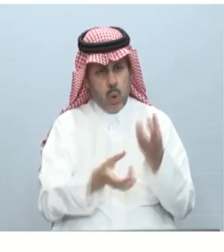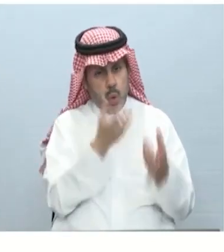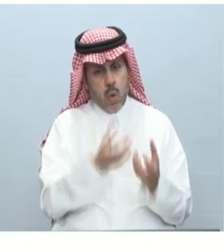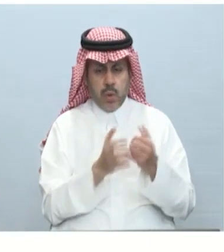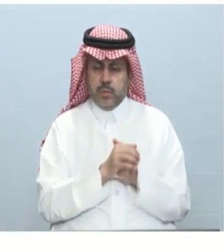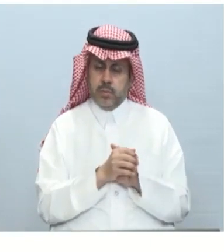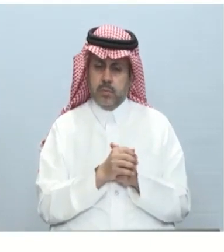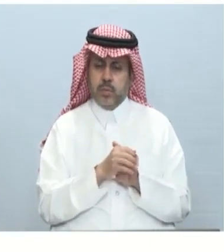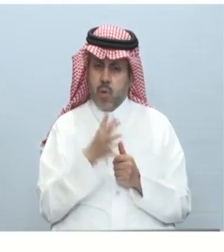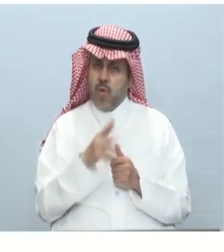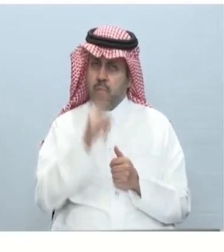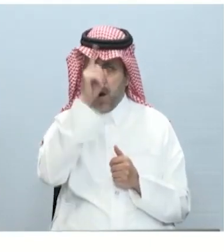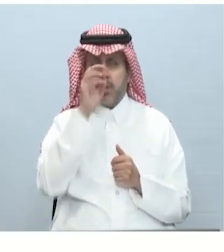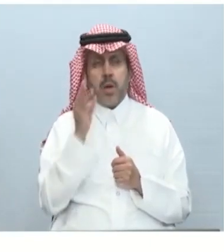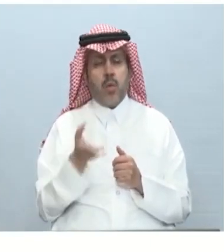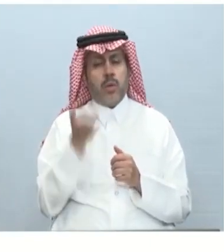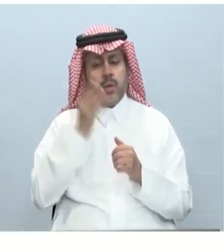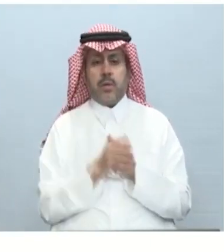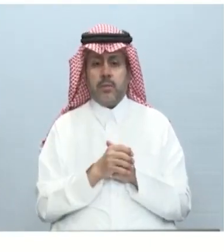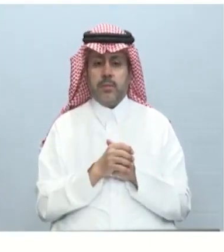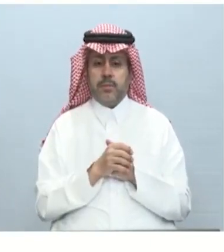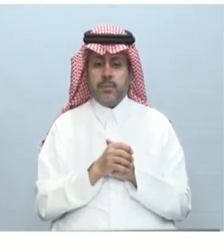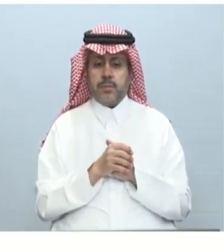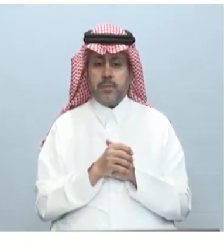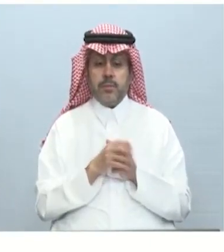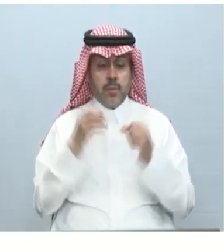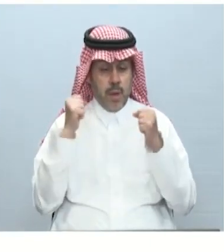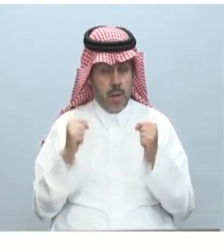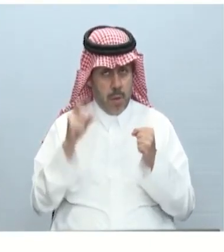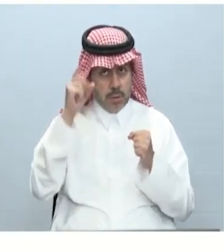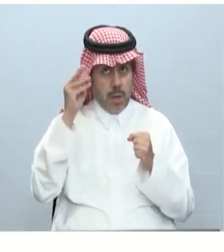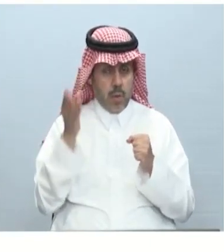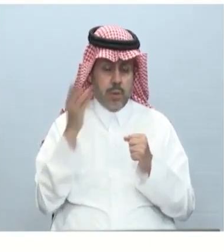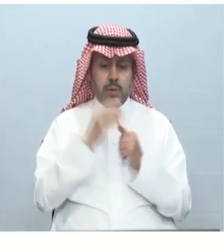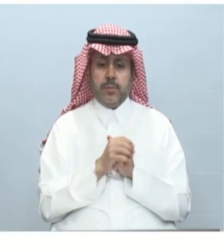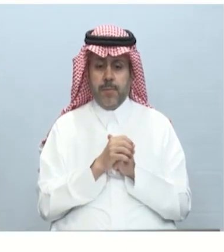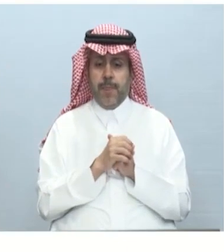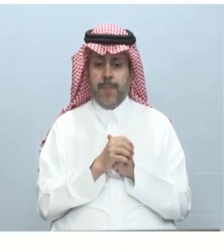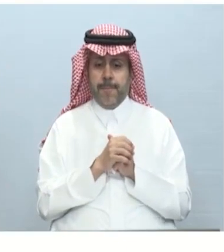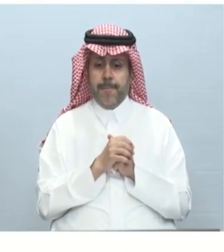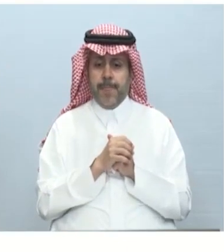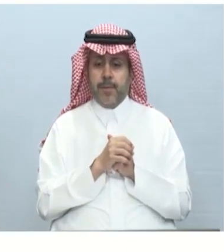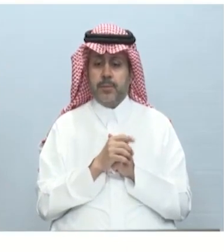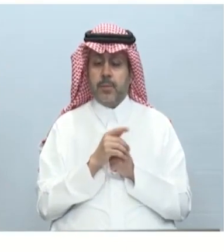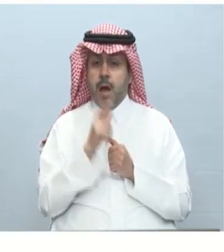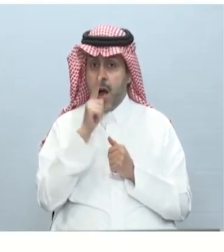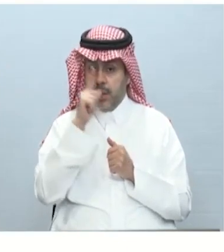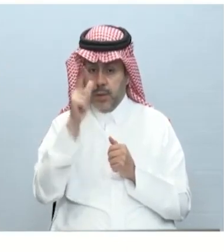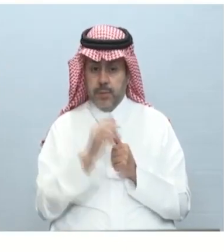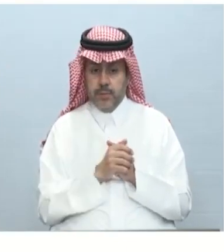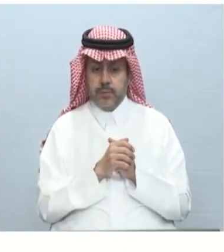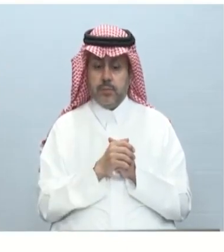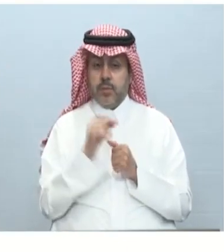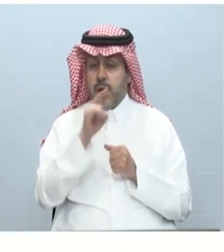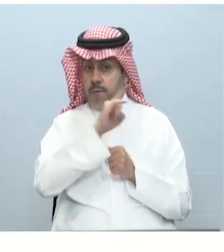ويخاف من الله سبحانه وتعالى وهذا بتعظيمه جل وعلا يقول الله سبحانه وتعالى